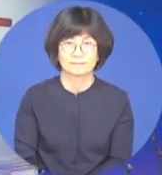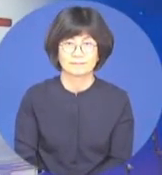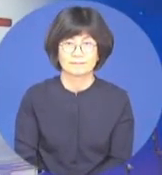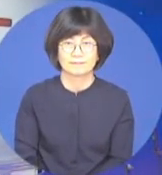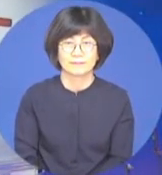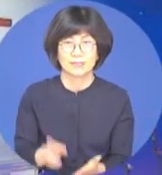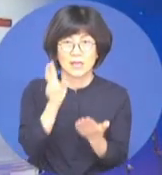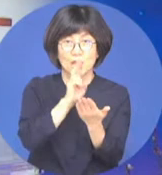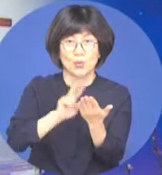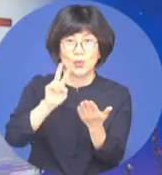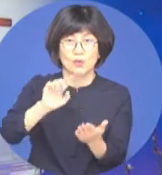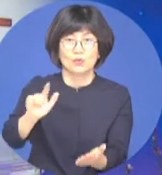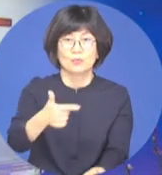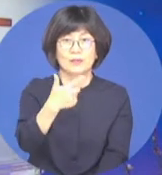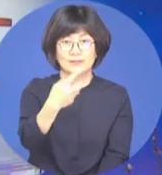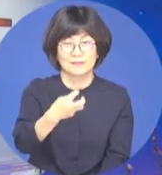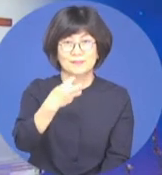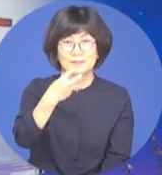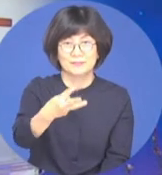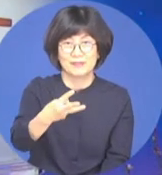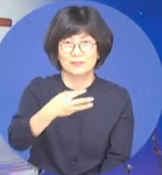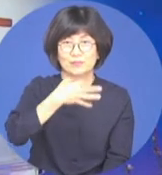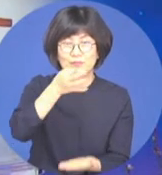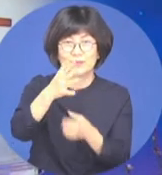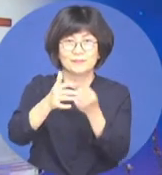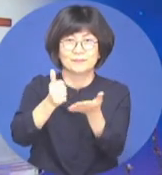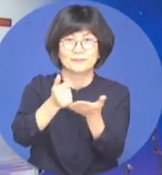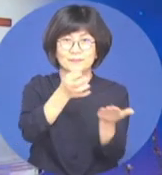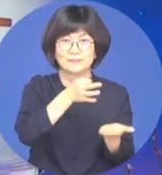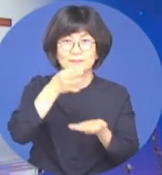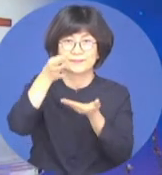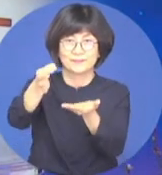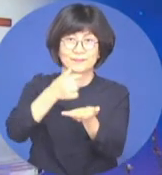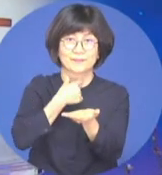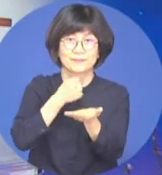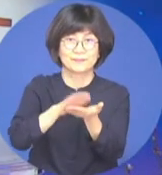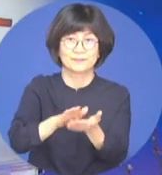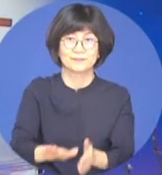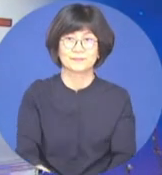찬송가 633장 부르시면서 하나님께 봉헌하겠습니다.